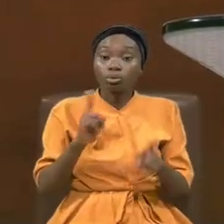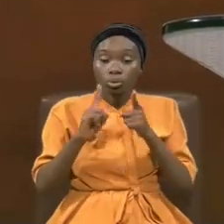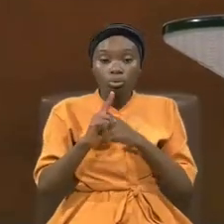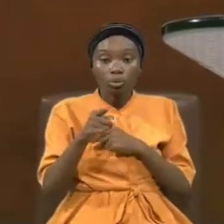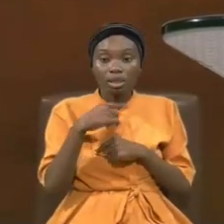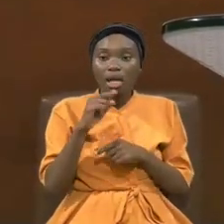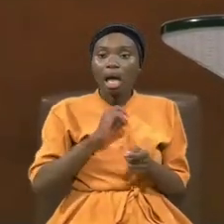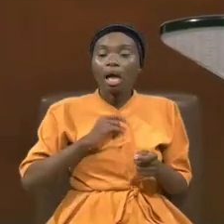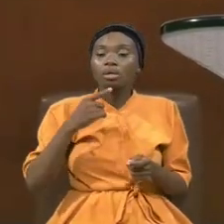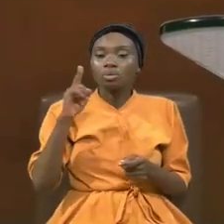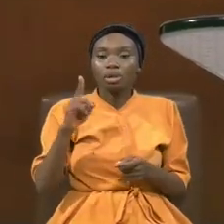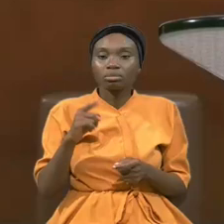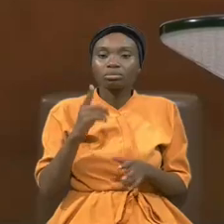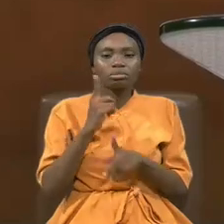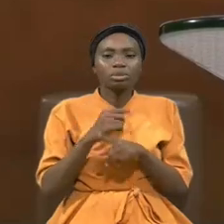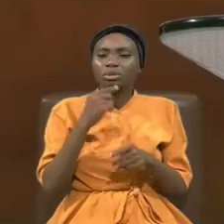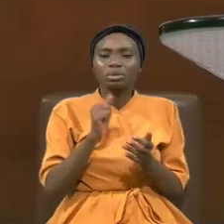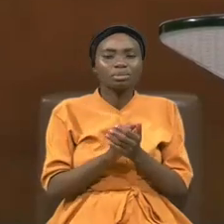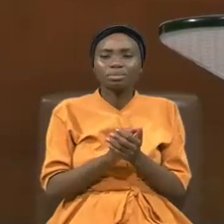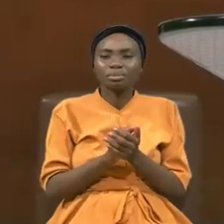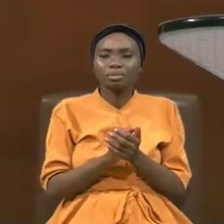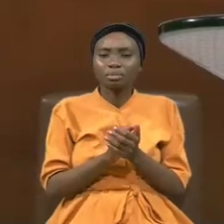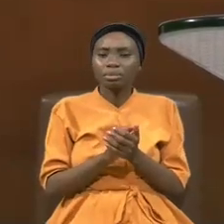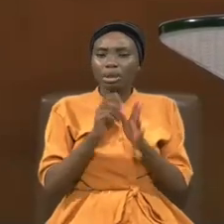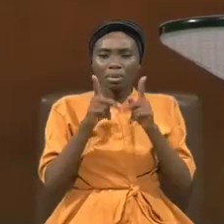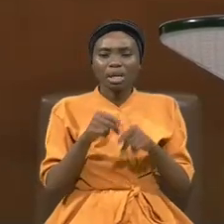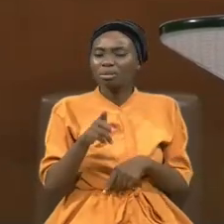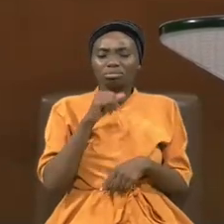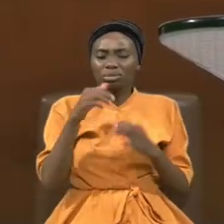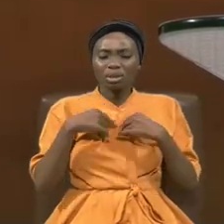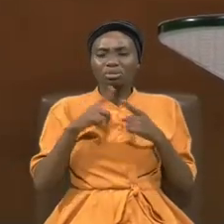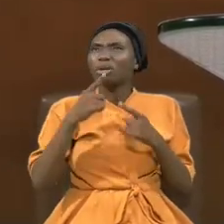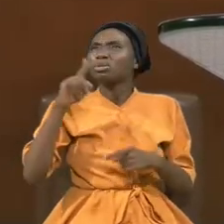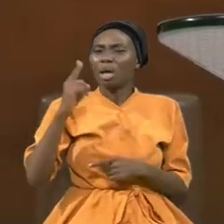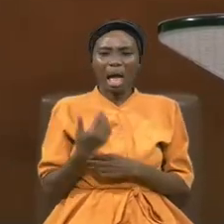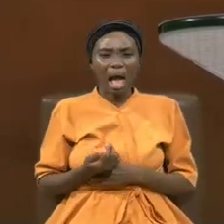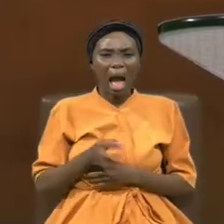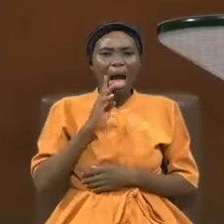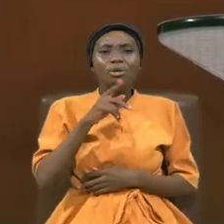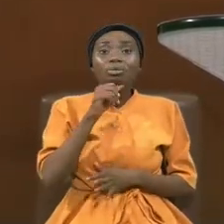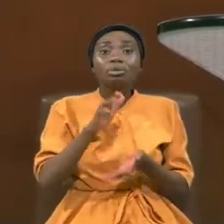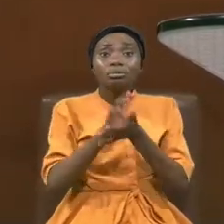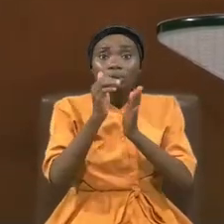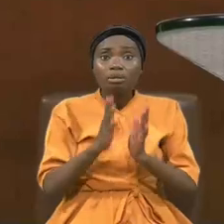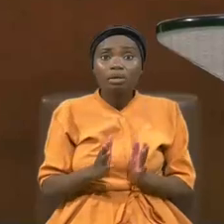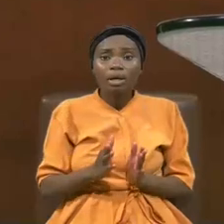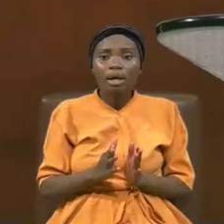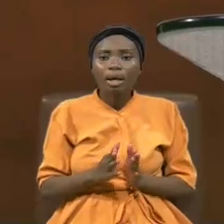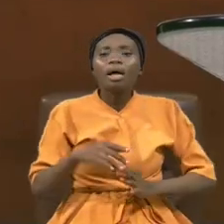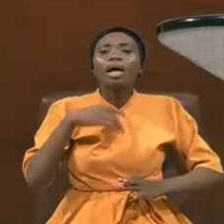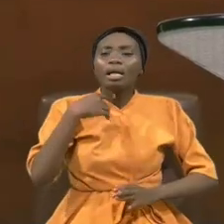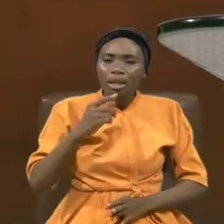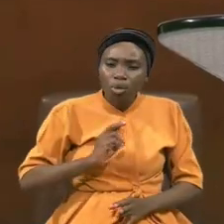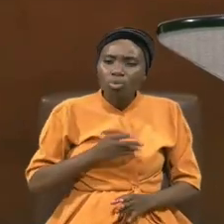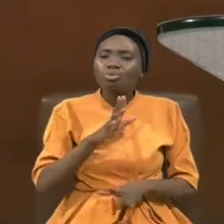jure, il faut leur dire que tu ne dois pas jurer. N'es-tu pas croyant? Dis-moi ce qui est